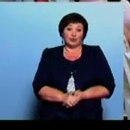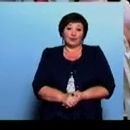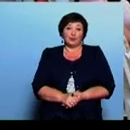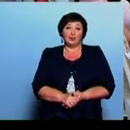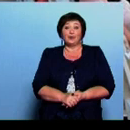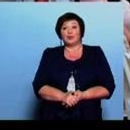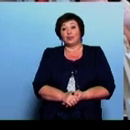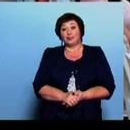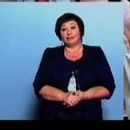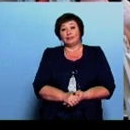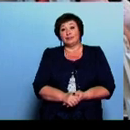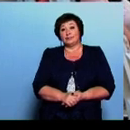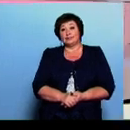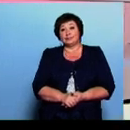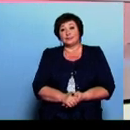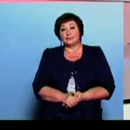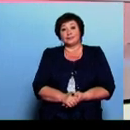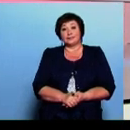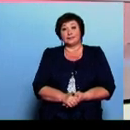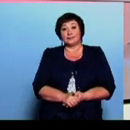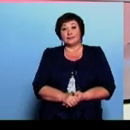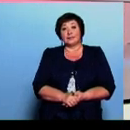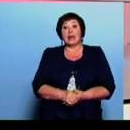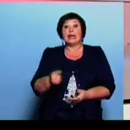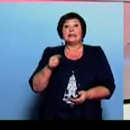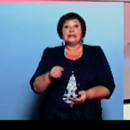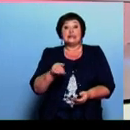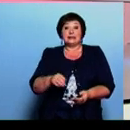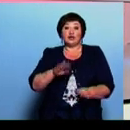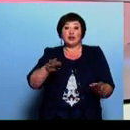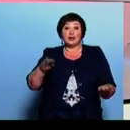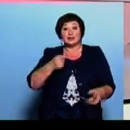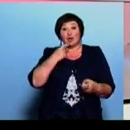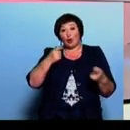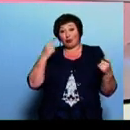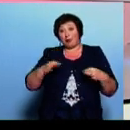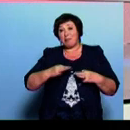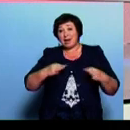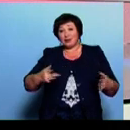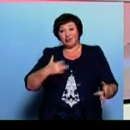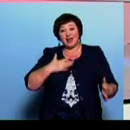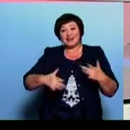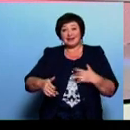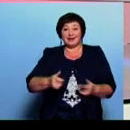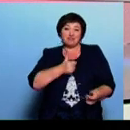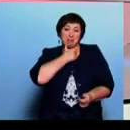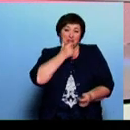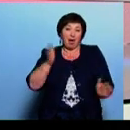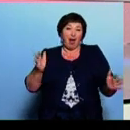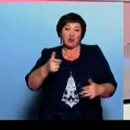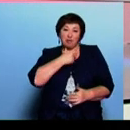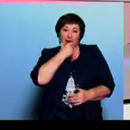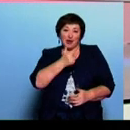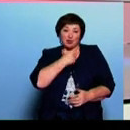Кузнецов, телеканал «Моя Удмуртия». Тысячи детских улыбок, праздничное настроение и мороженое. В Удмуртии начались